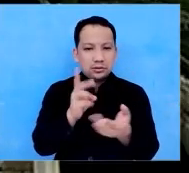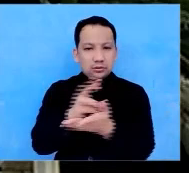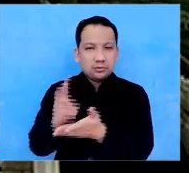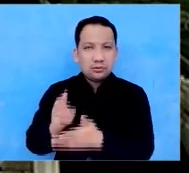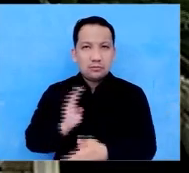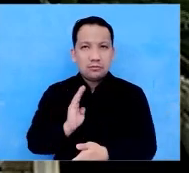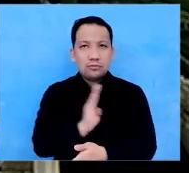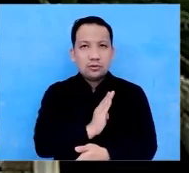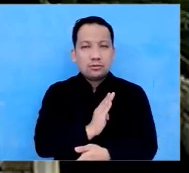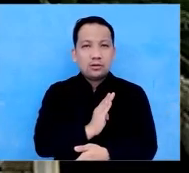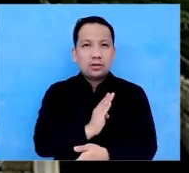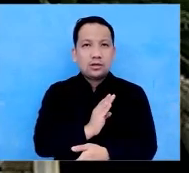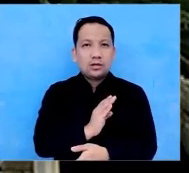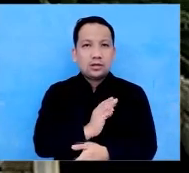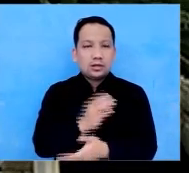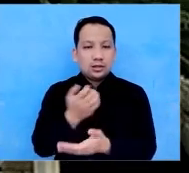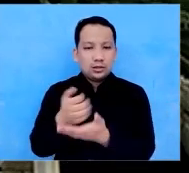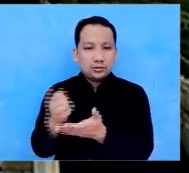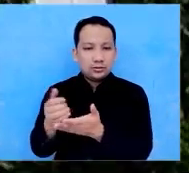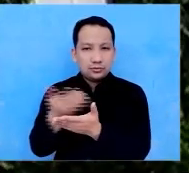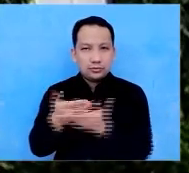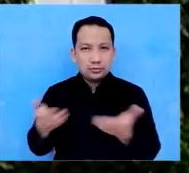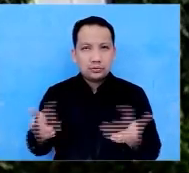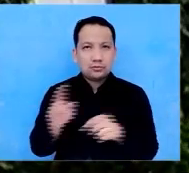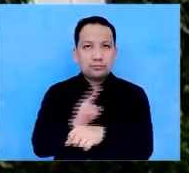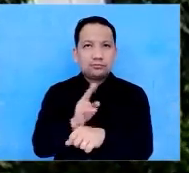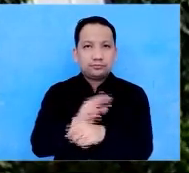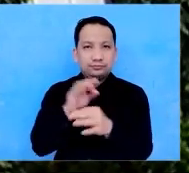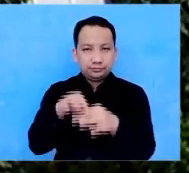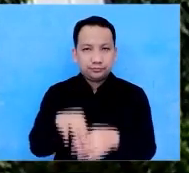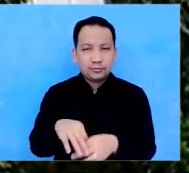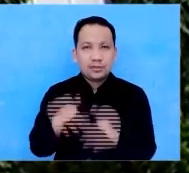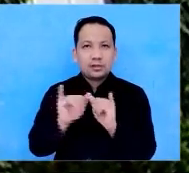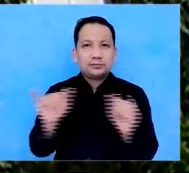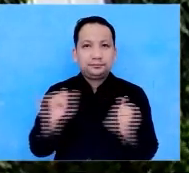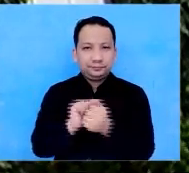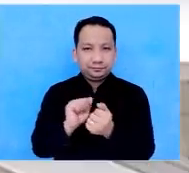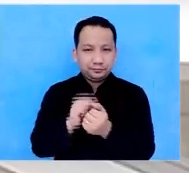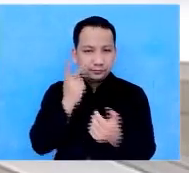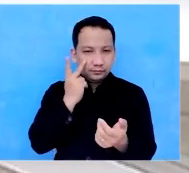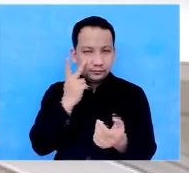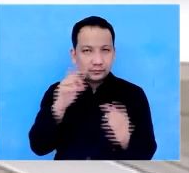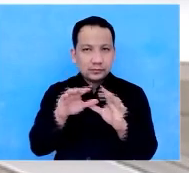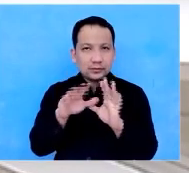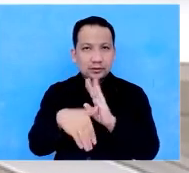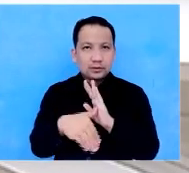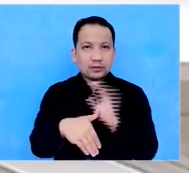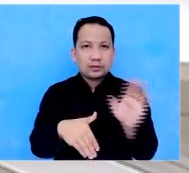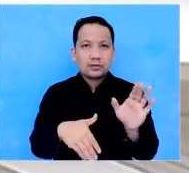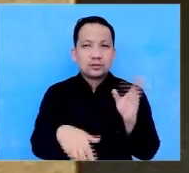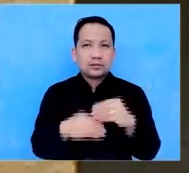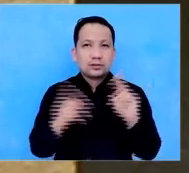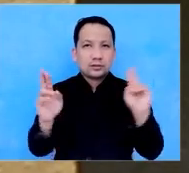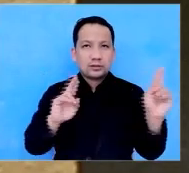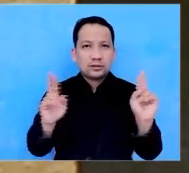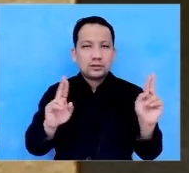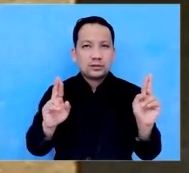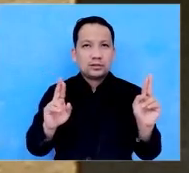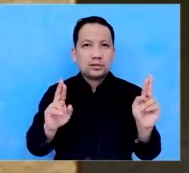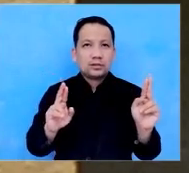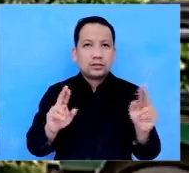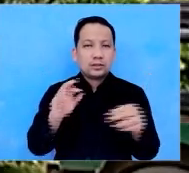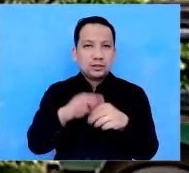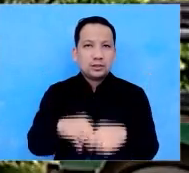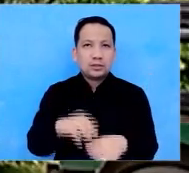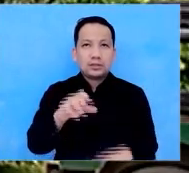at election paraphernalia na gagamitin sa botohan. Kasama rin sa tinitignan ng COMELEC ang paghahanda sa seguridad ng eleksyon sa